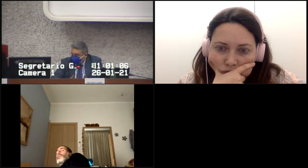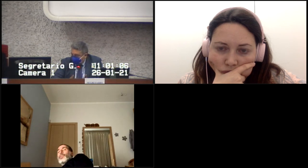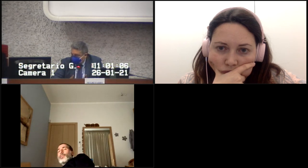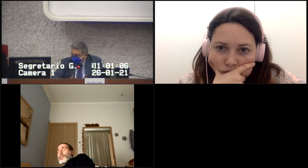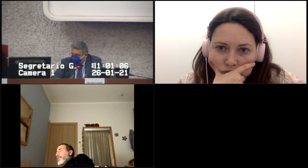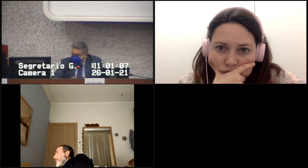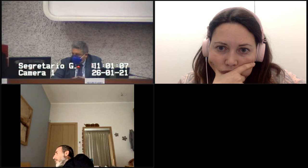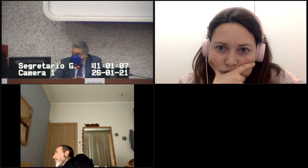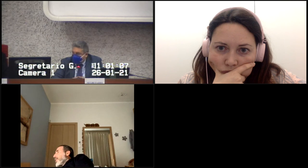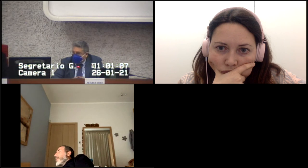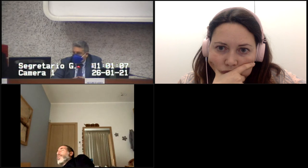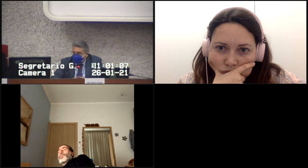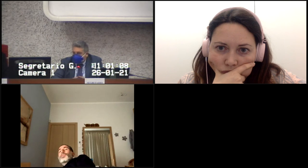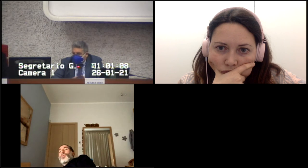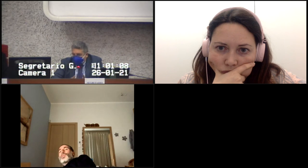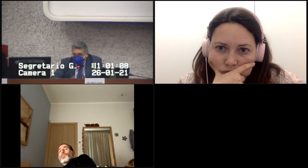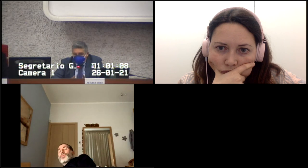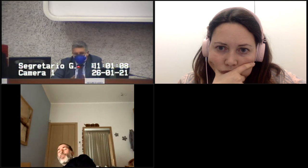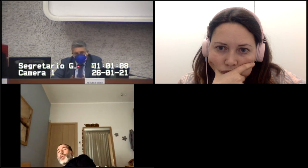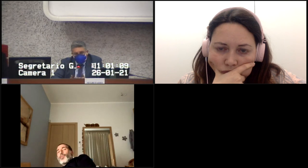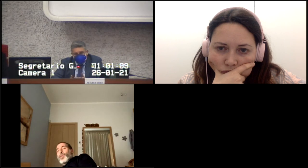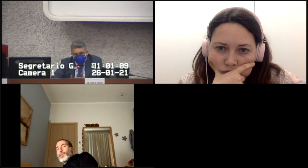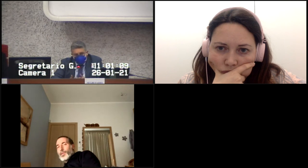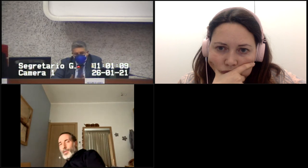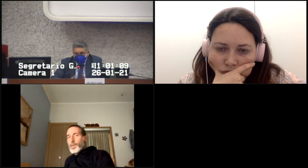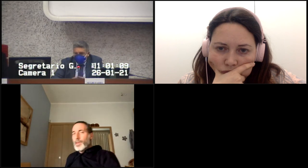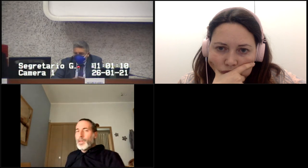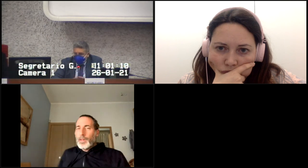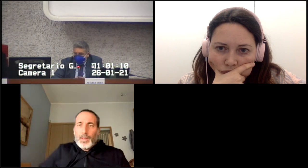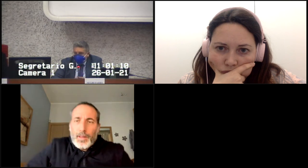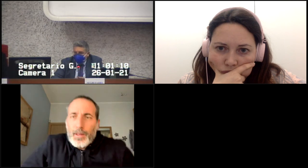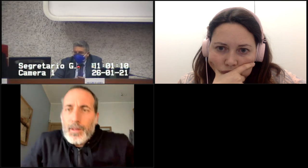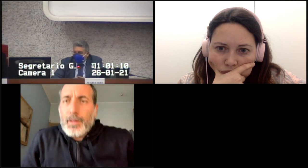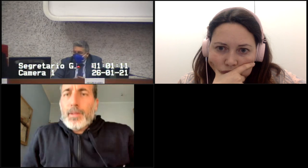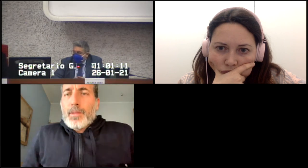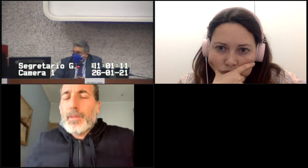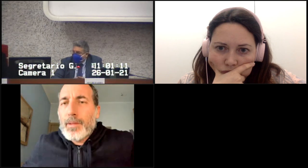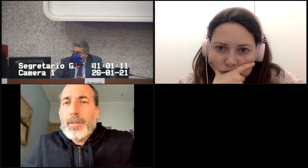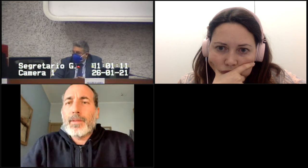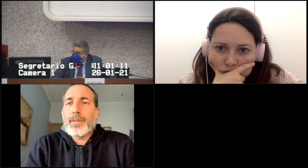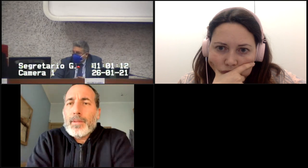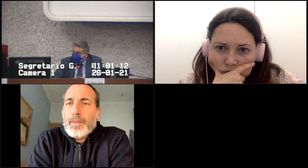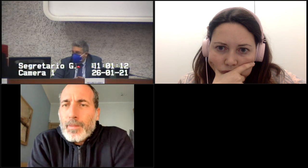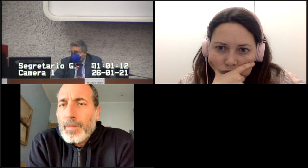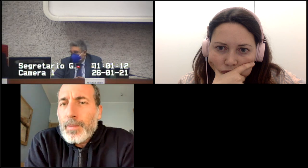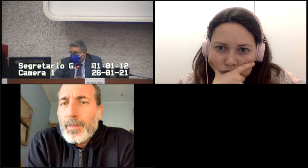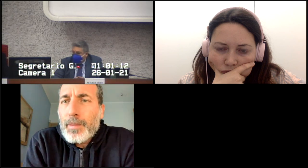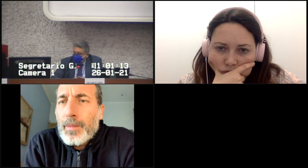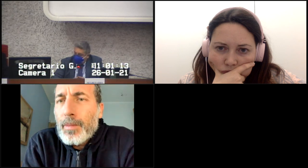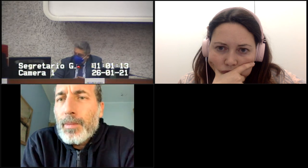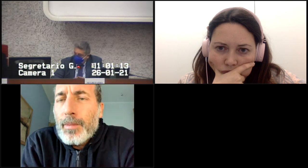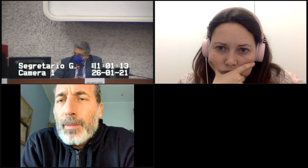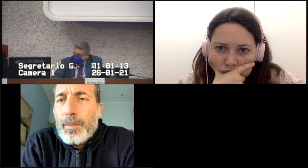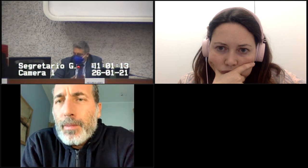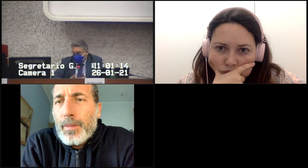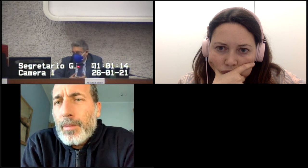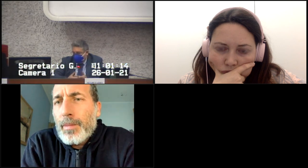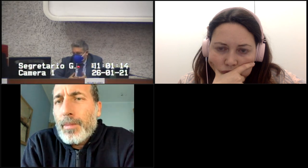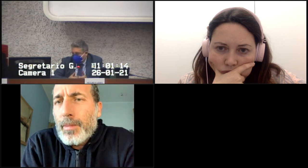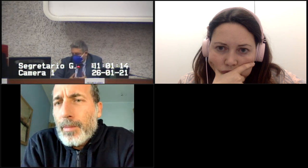consesso. Del resto, se non ho inteso male, il consigliere